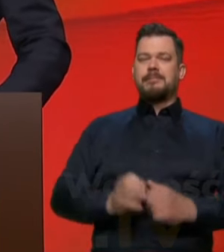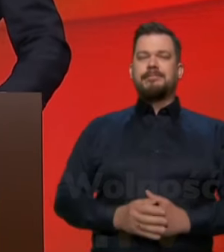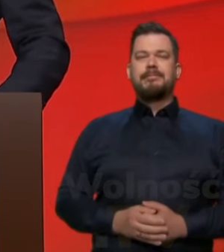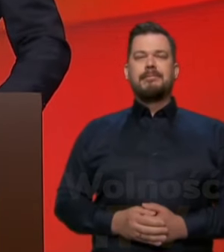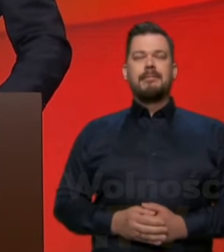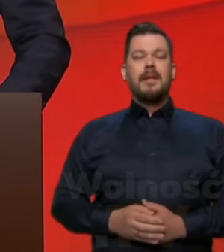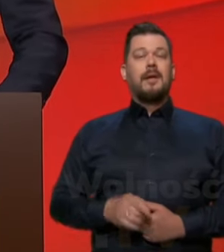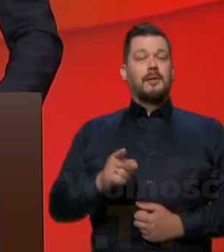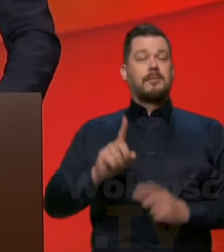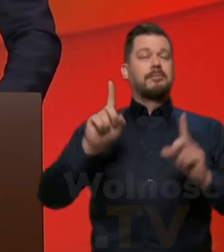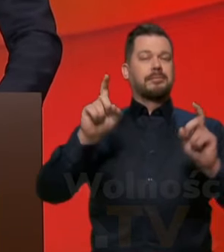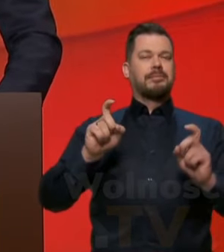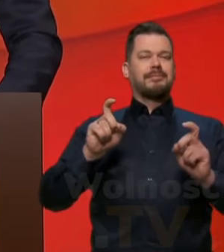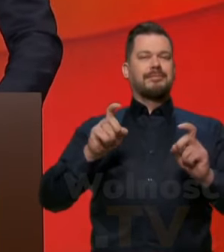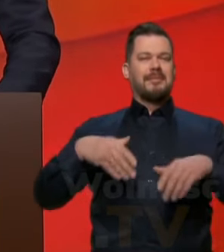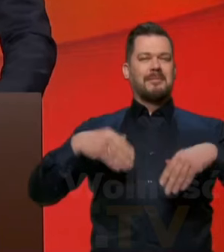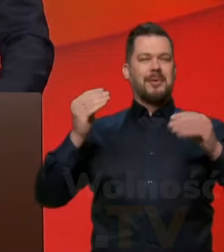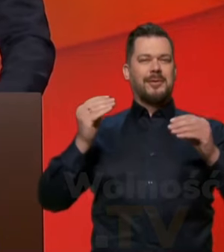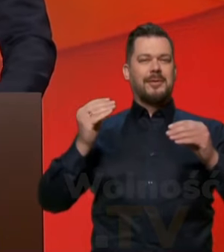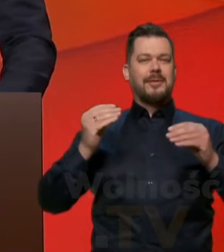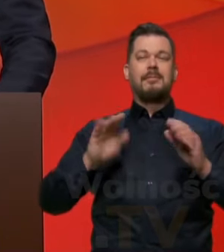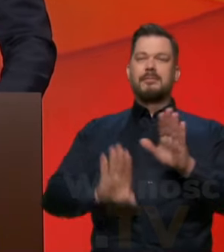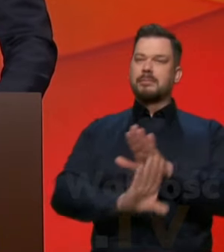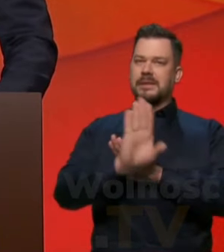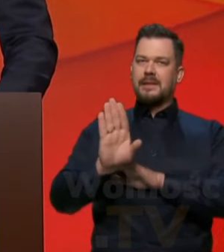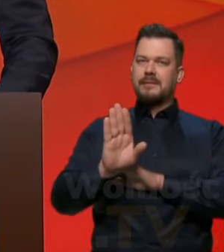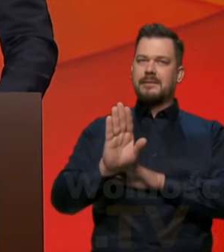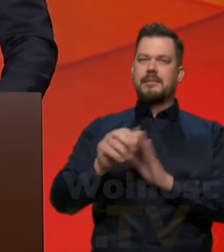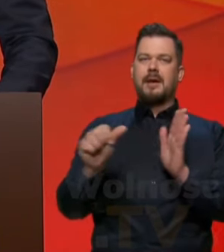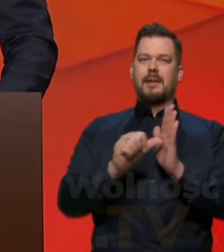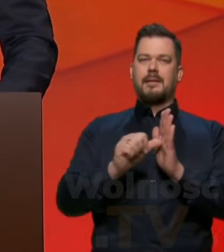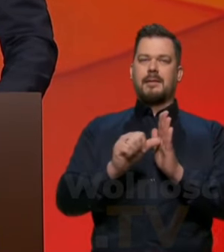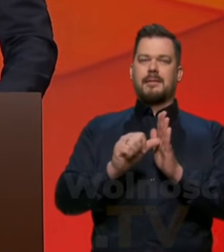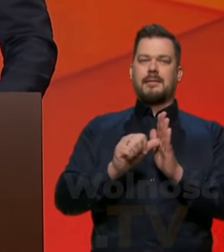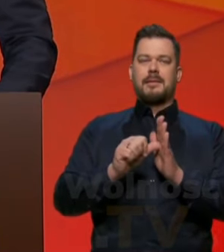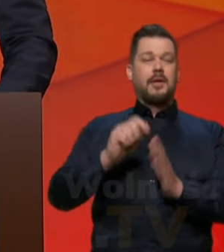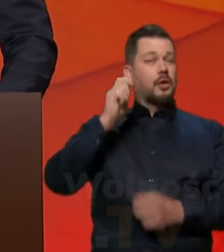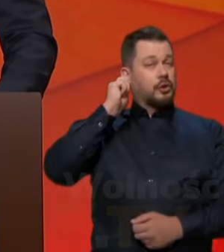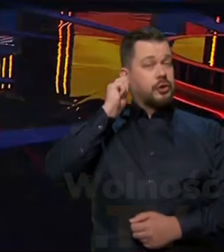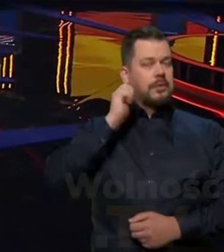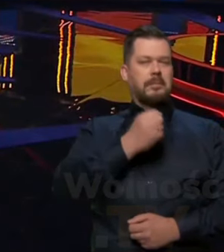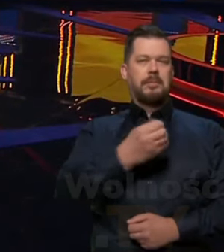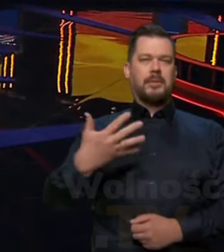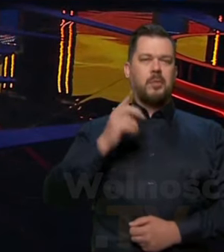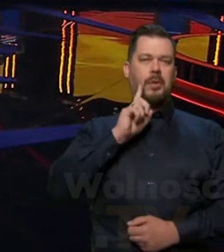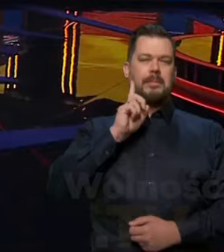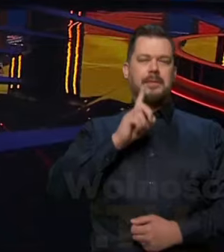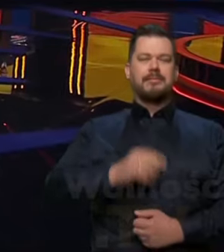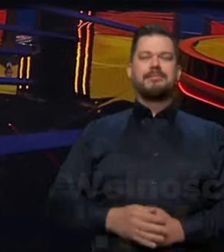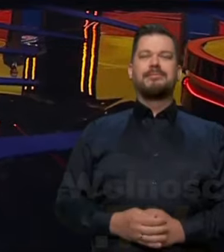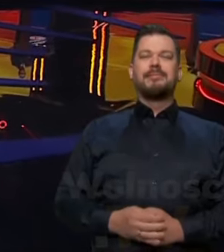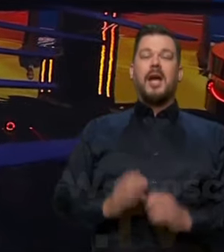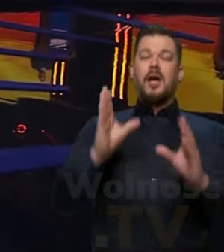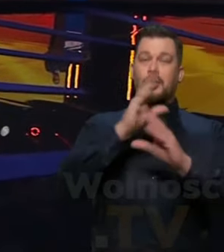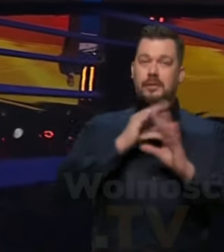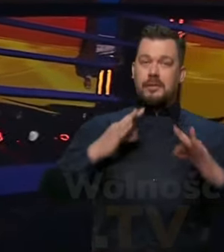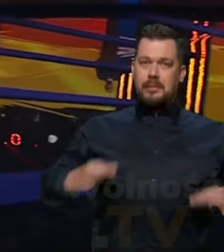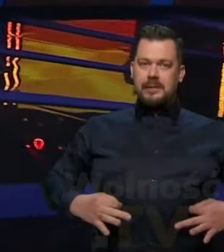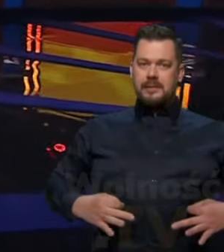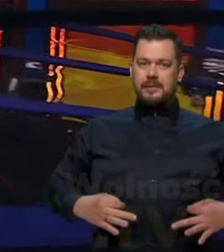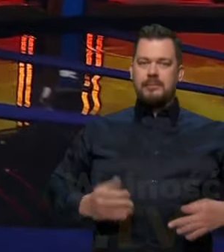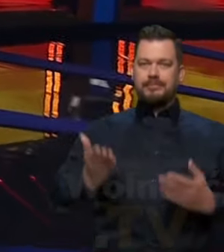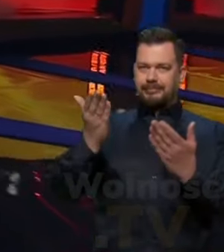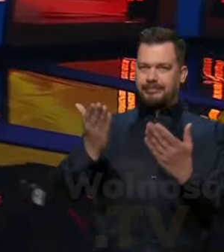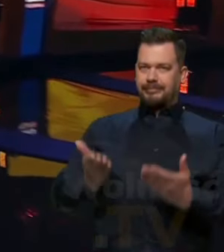Czas więc, by zacząć tę debatę i przedstawić państwu kandydatkę i kandydatów. Szanowni państwo, zatem przedstawiamy